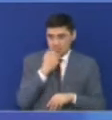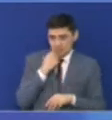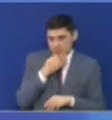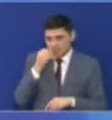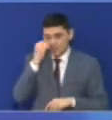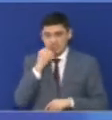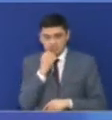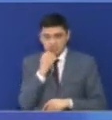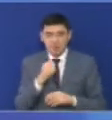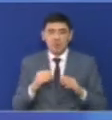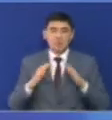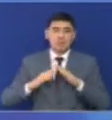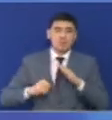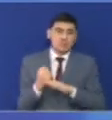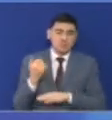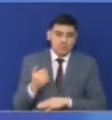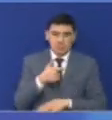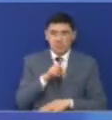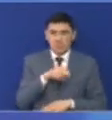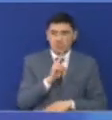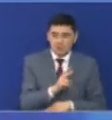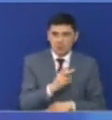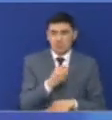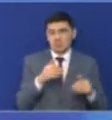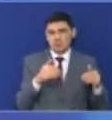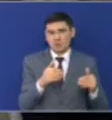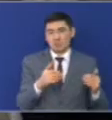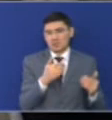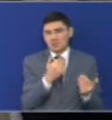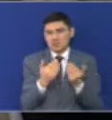творческих коллективов Дома дружбы и учебных заведений города Семей.